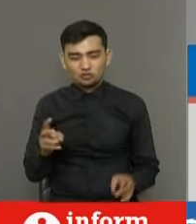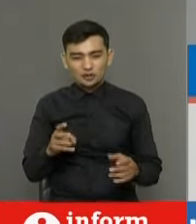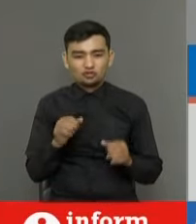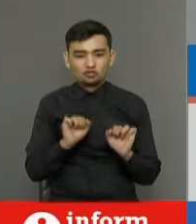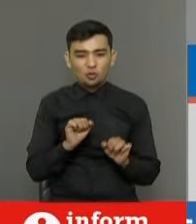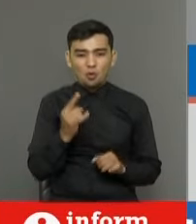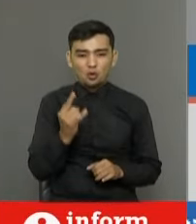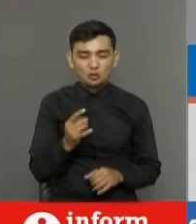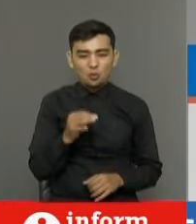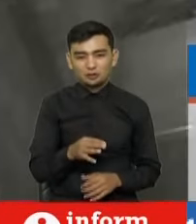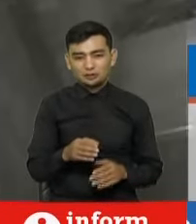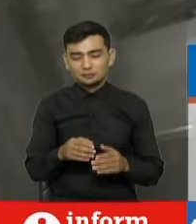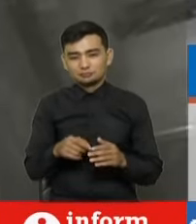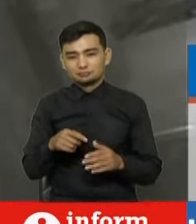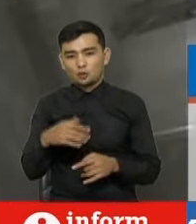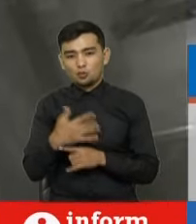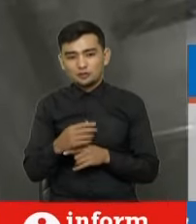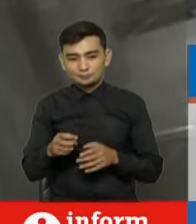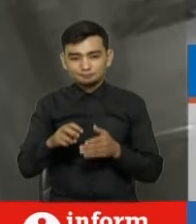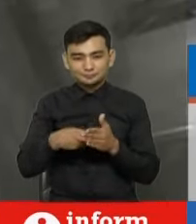защитят окна от вскрытия снаружи.